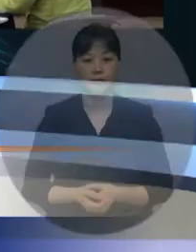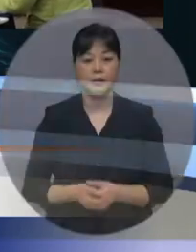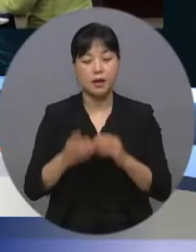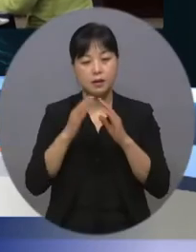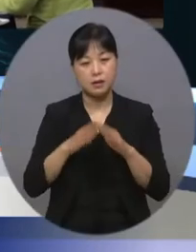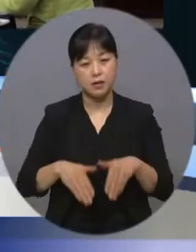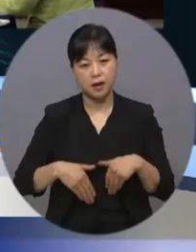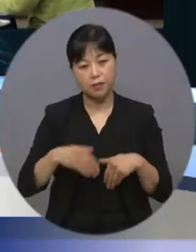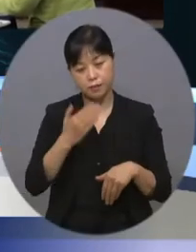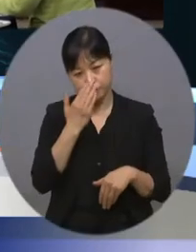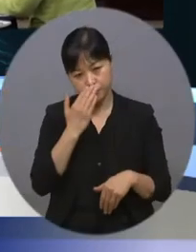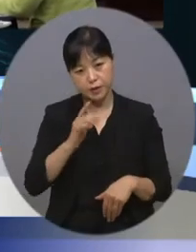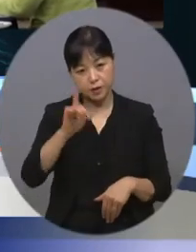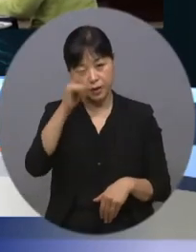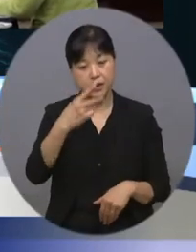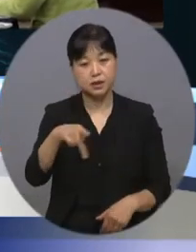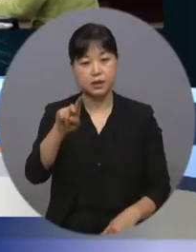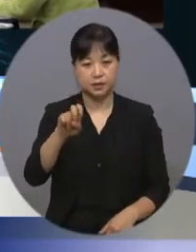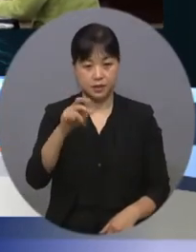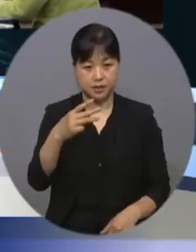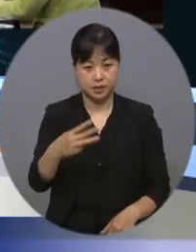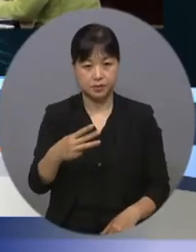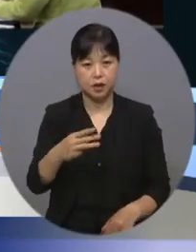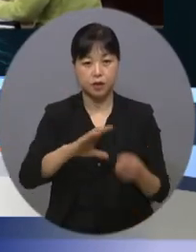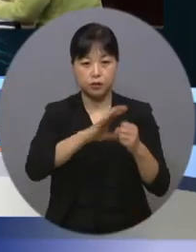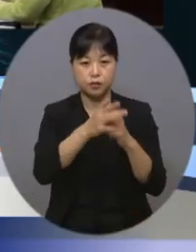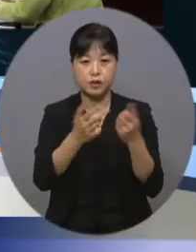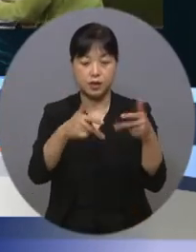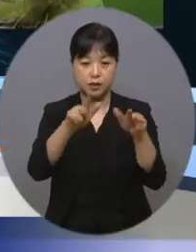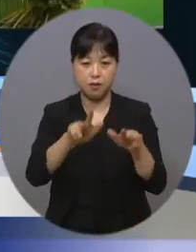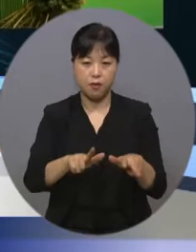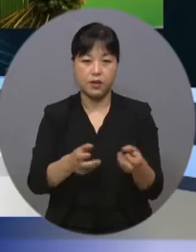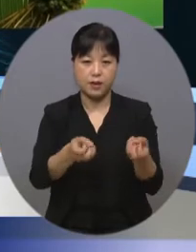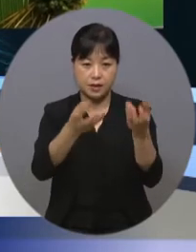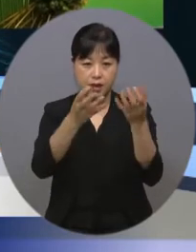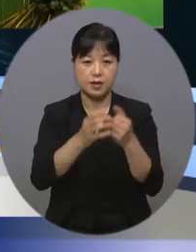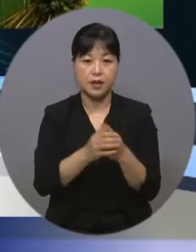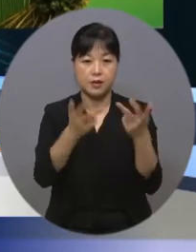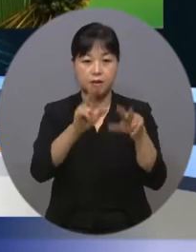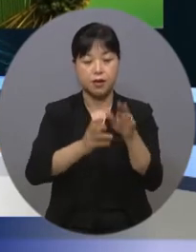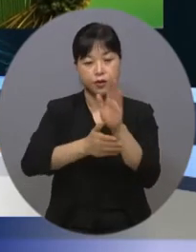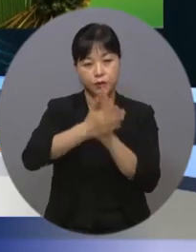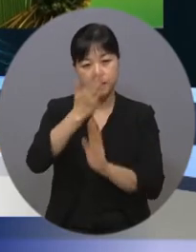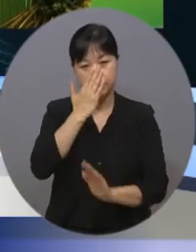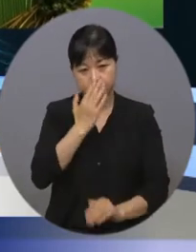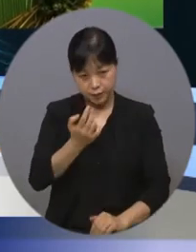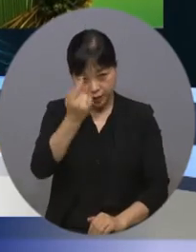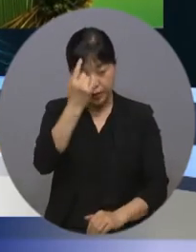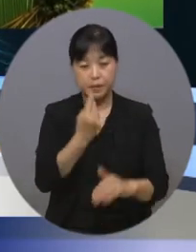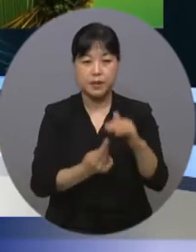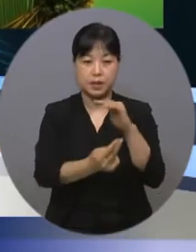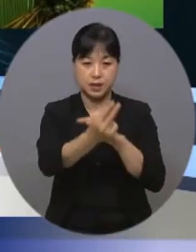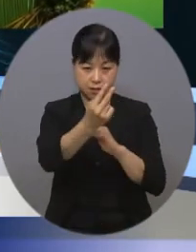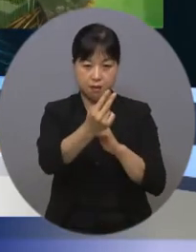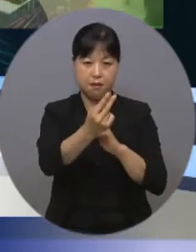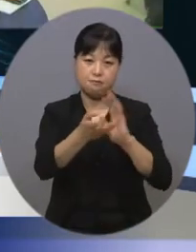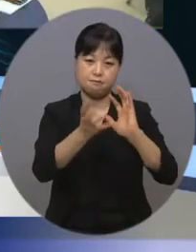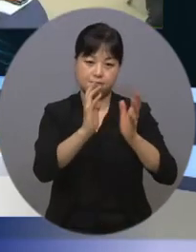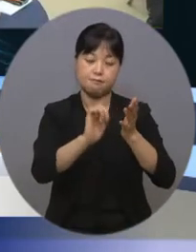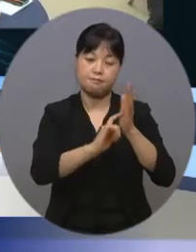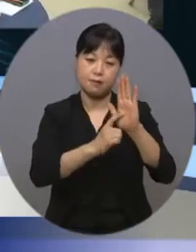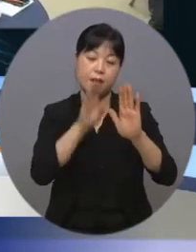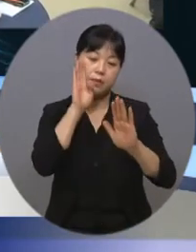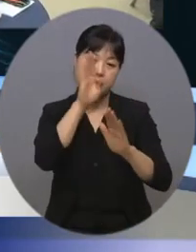전남 순천시가 2023년 국제정원 박람회를 앞두고 정원도시 순천에 대한 비전 포럼을 열고 미래